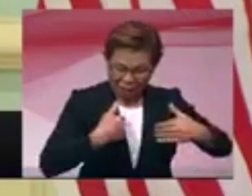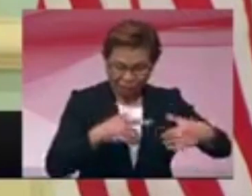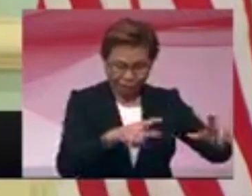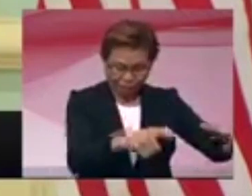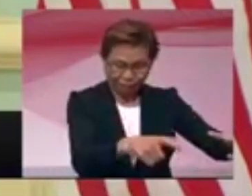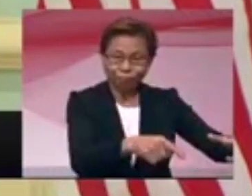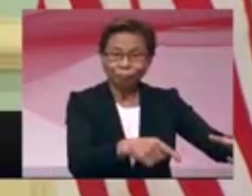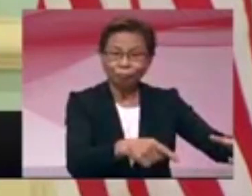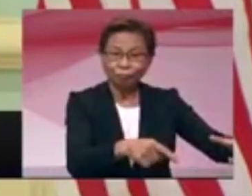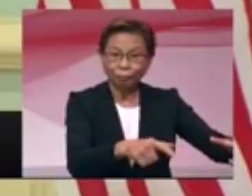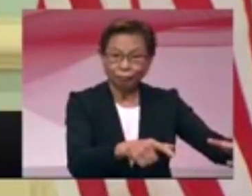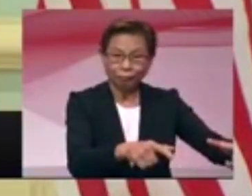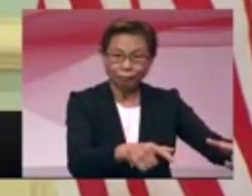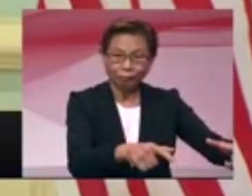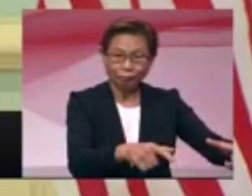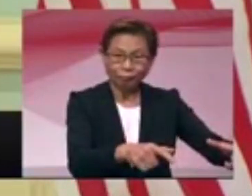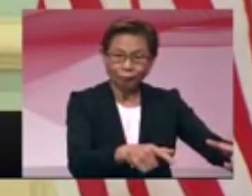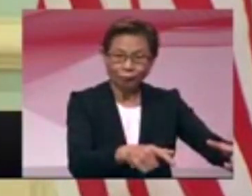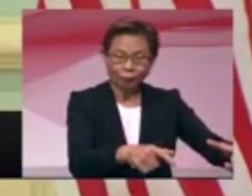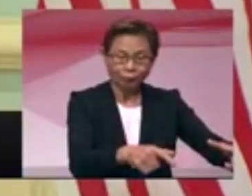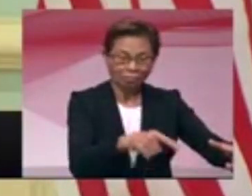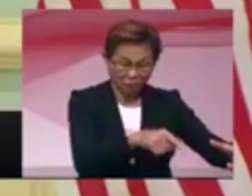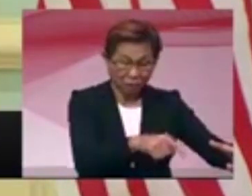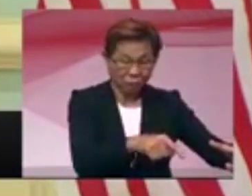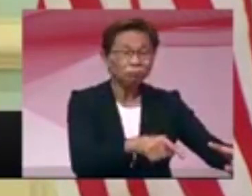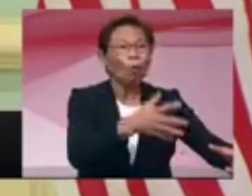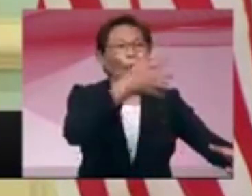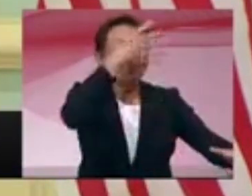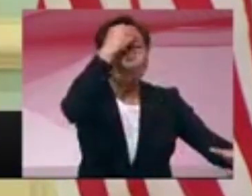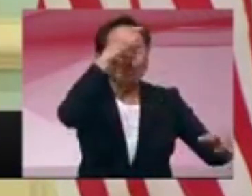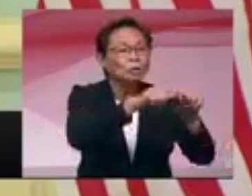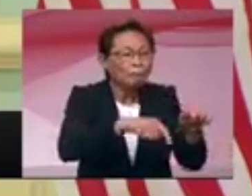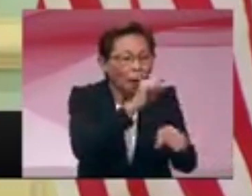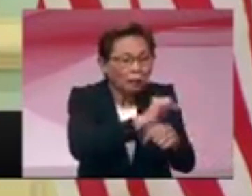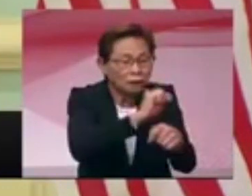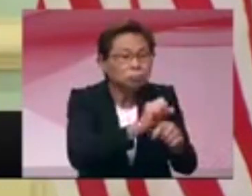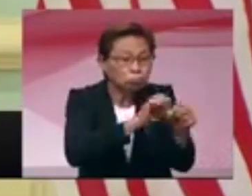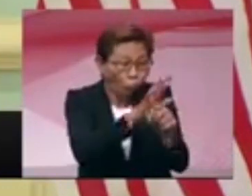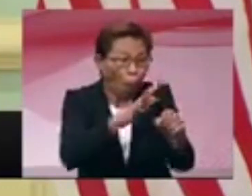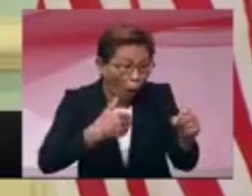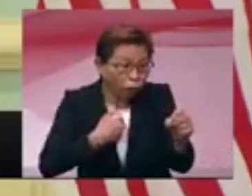apabila kita dapati ada tempat kerja mereka didapati positif COVID, sebagai contoh,